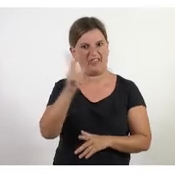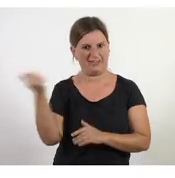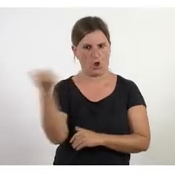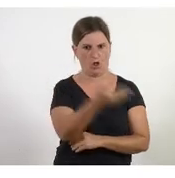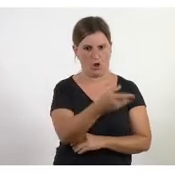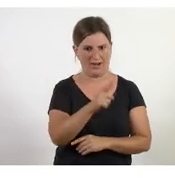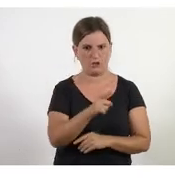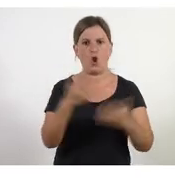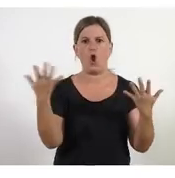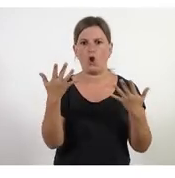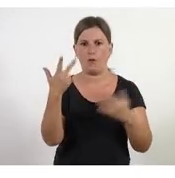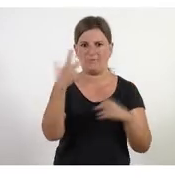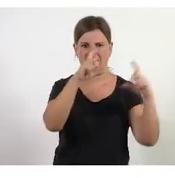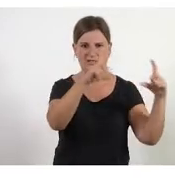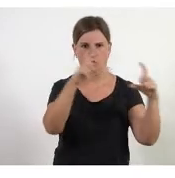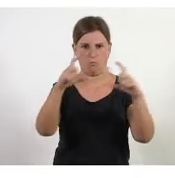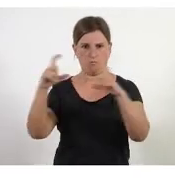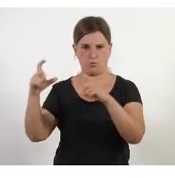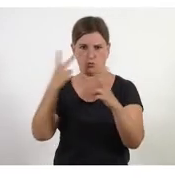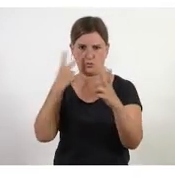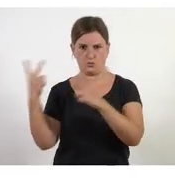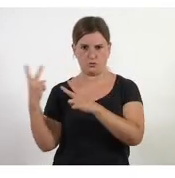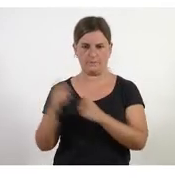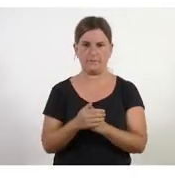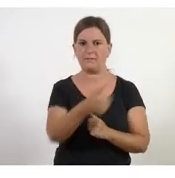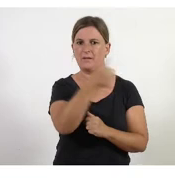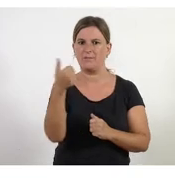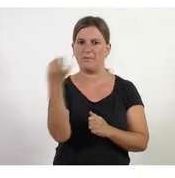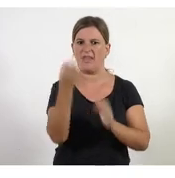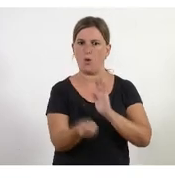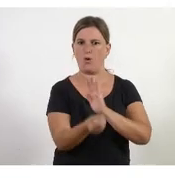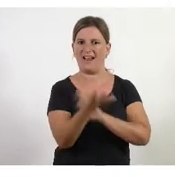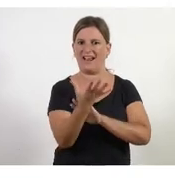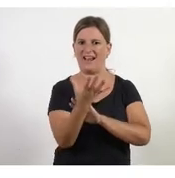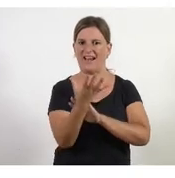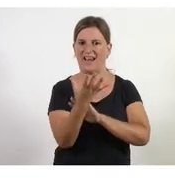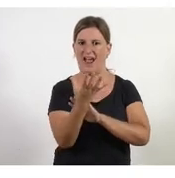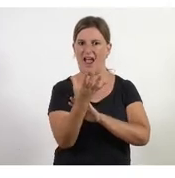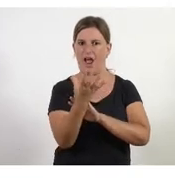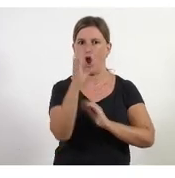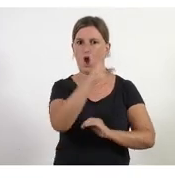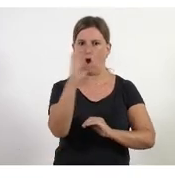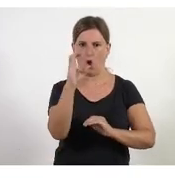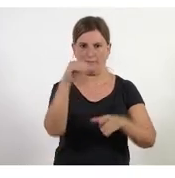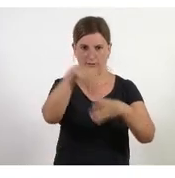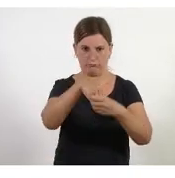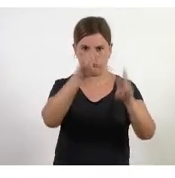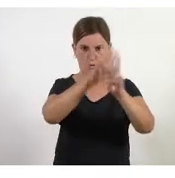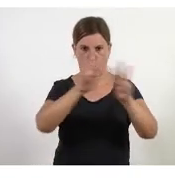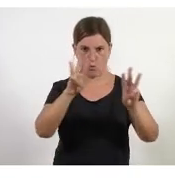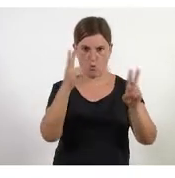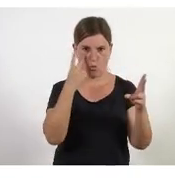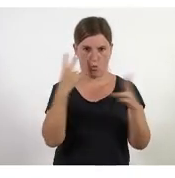aquests tres punts que veiem en pantalla. Primer, hem de crear un compte a la pàgina web que estàvem veient a la diapositiva